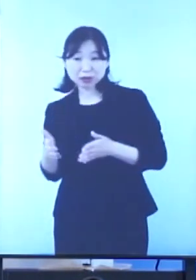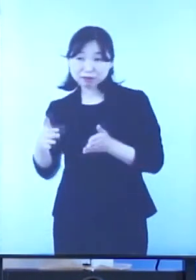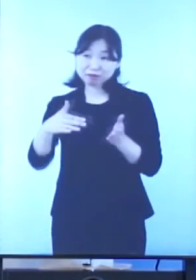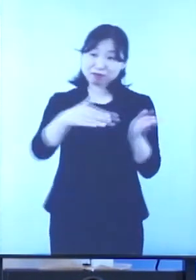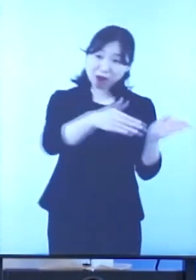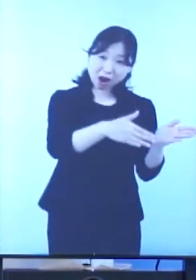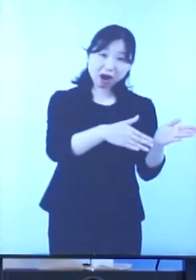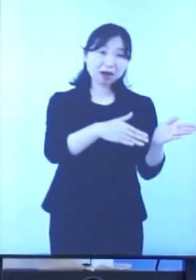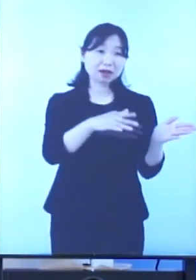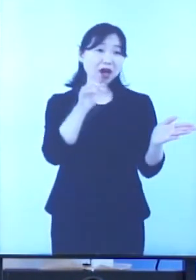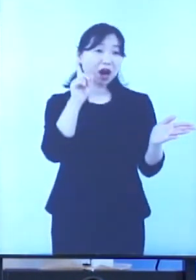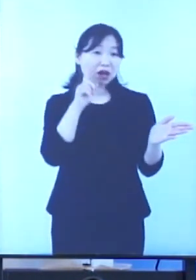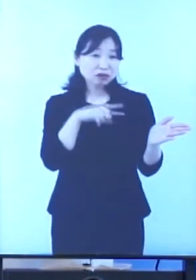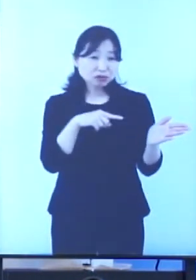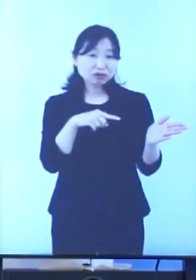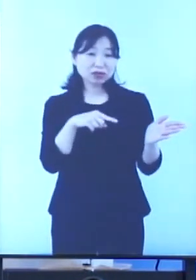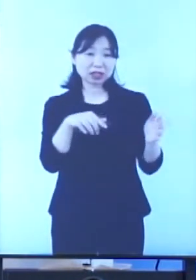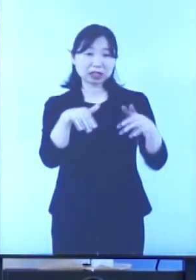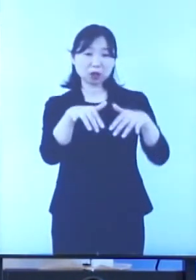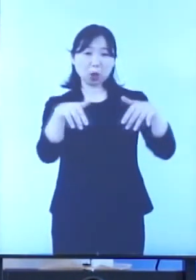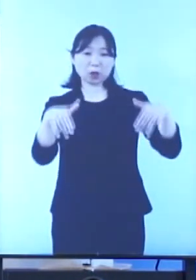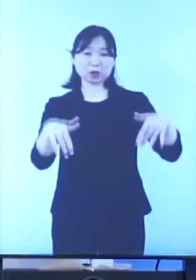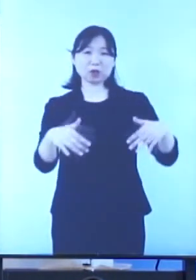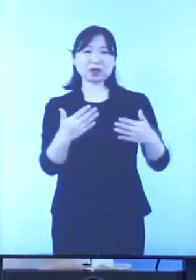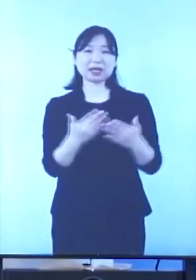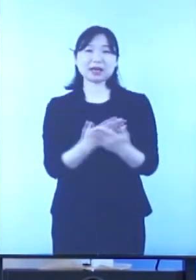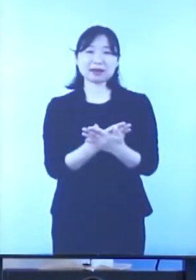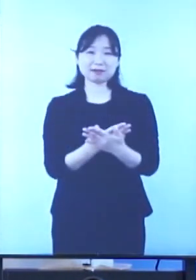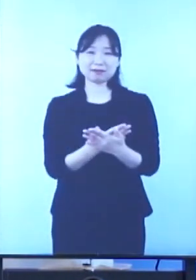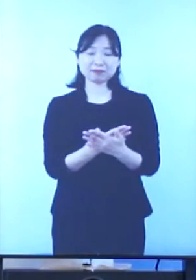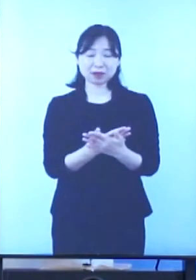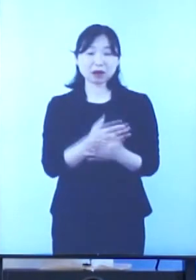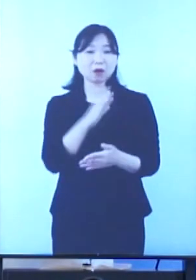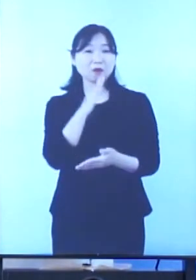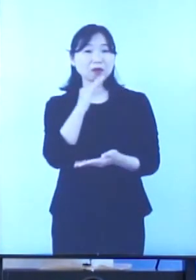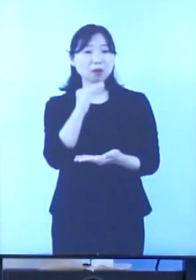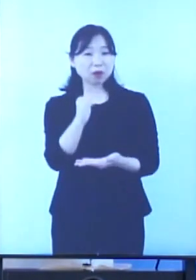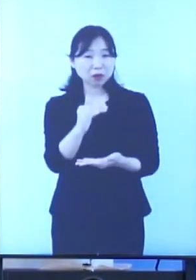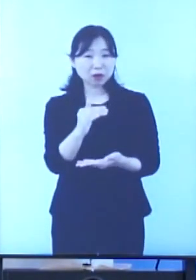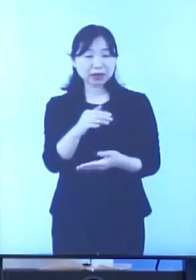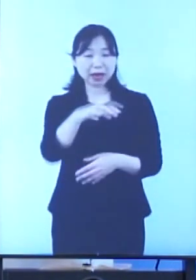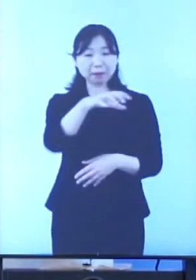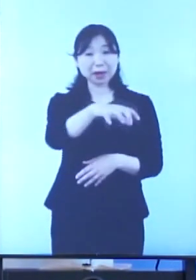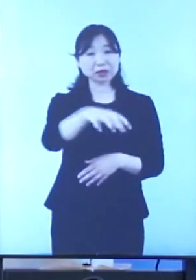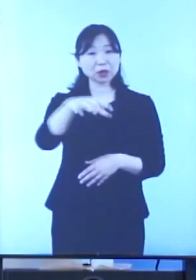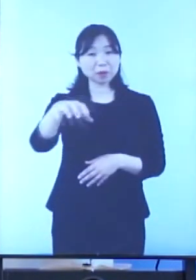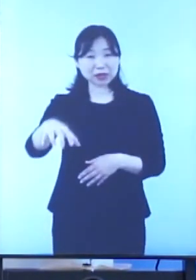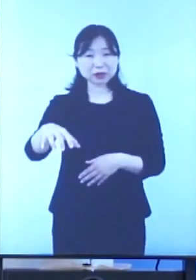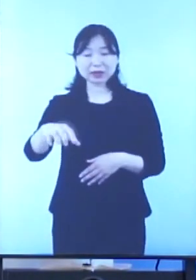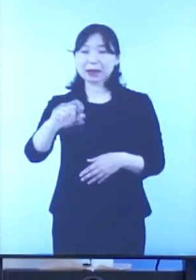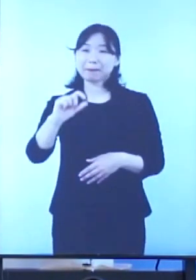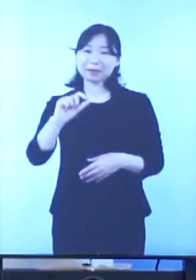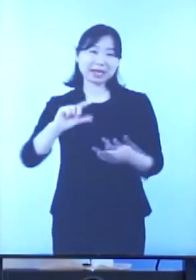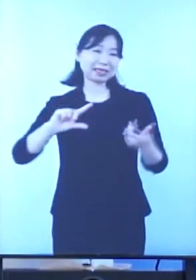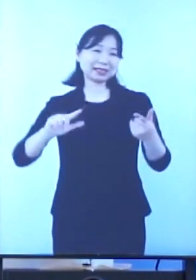い構造になっているというような、これも事実であります。あと場所によって随分また違いまして、